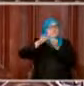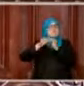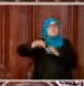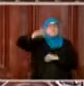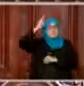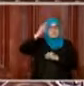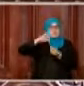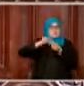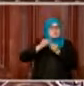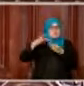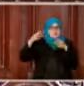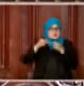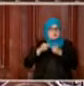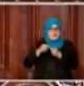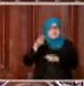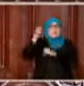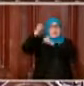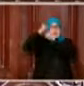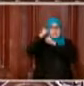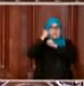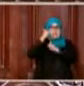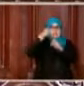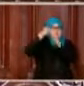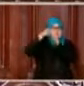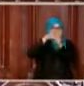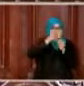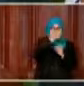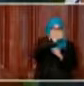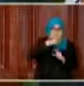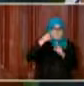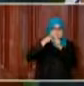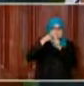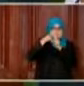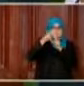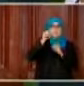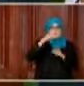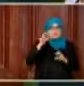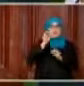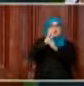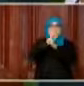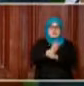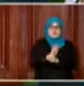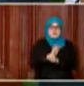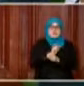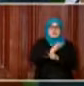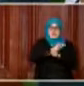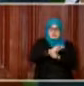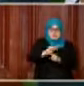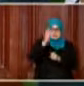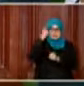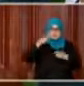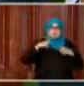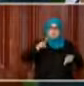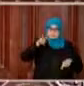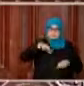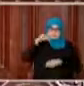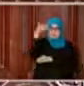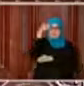أن الأمانة أيضا هي الحفاظ على مكتسبات المجموعة الوطنية